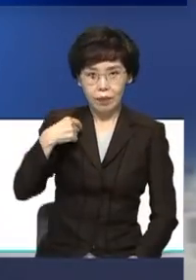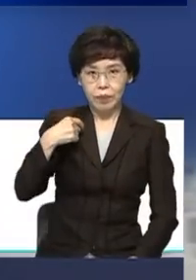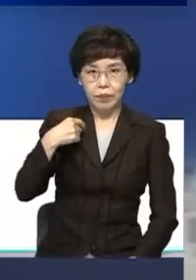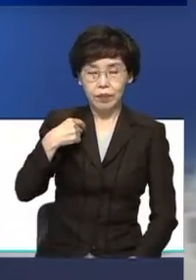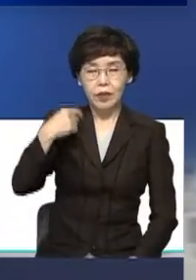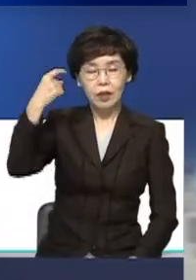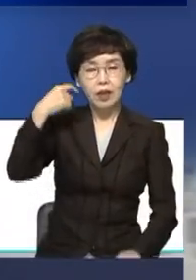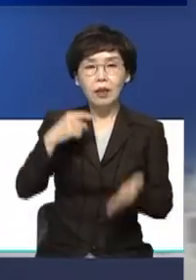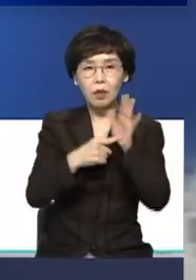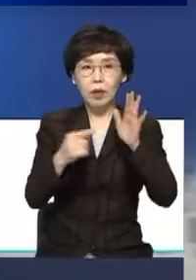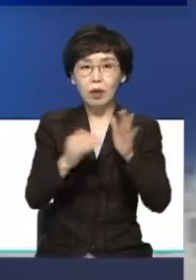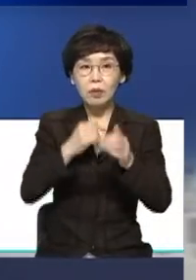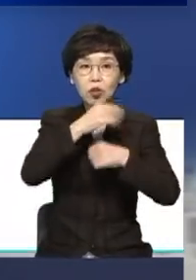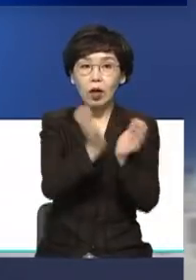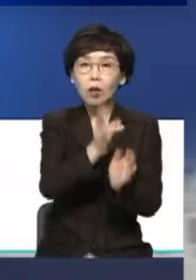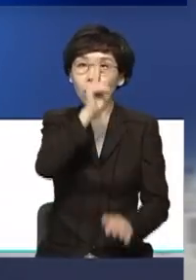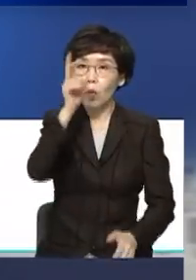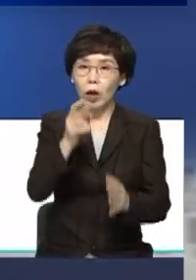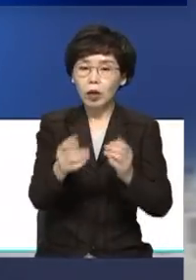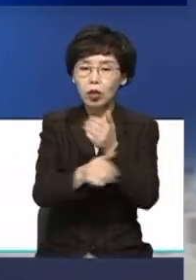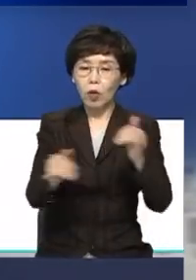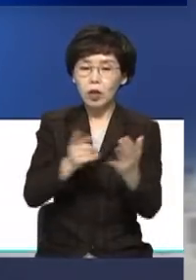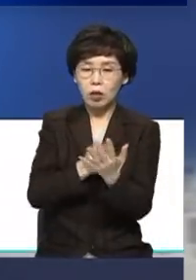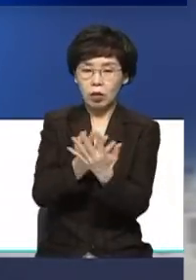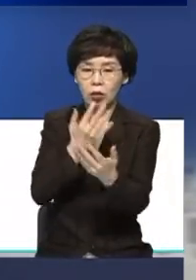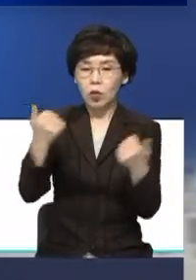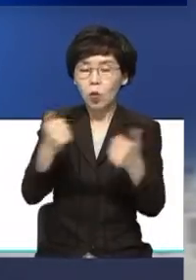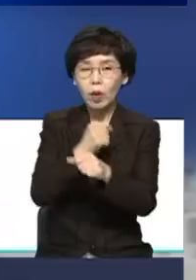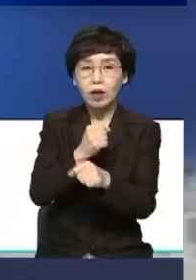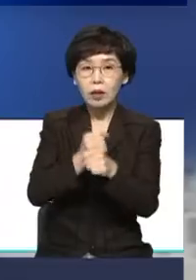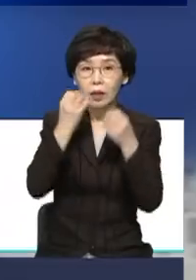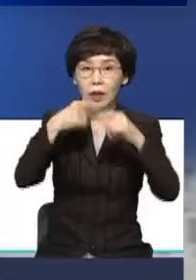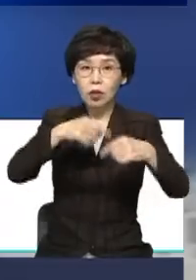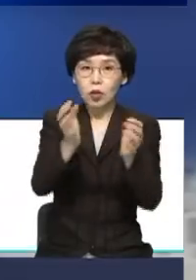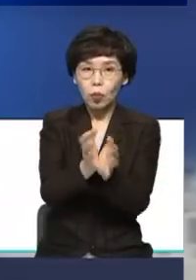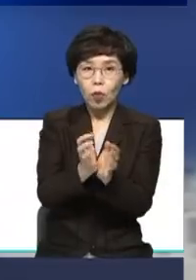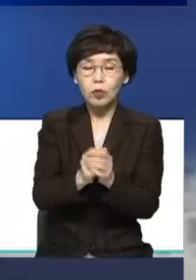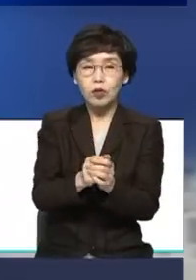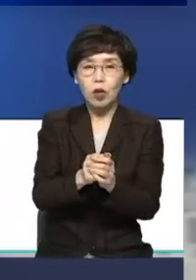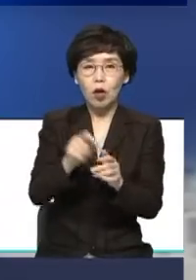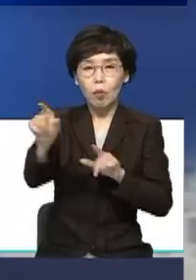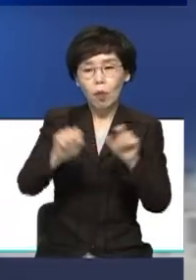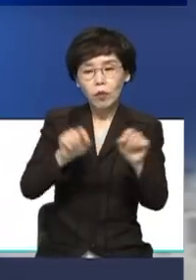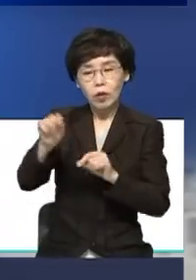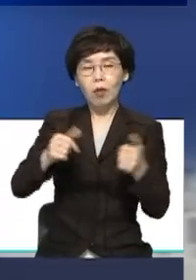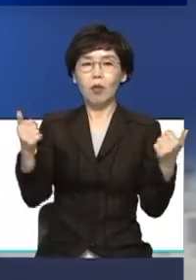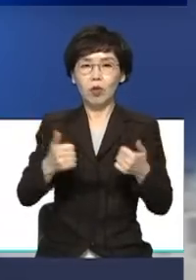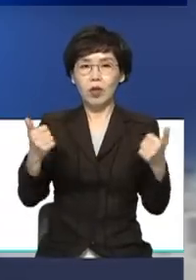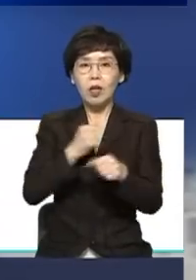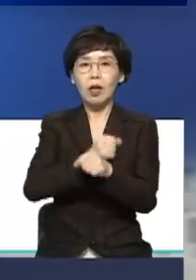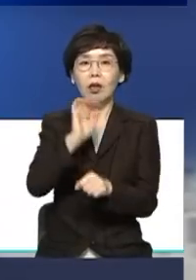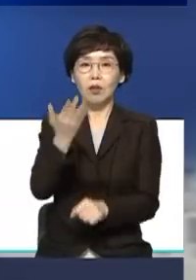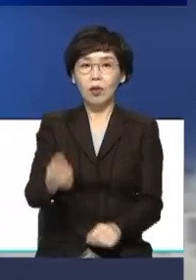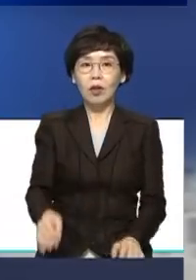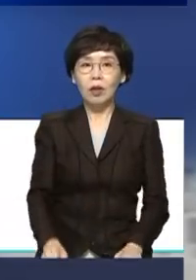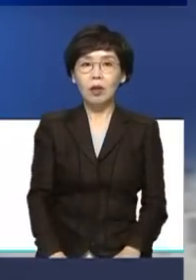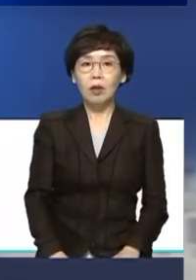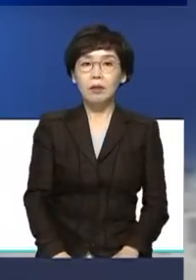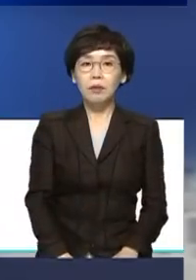말했습니다. 민주당은 오후에는 의원총회를 열어서 새 지도부 구성을 논의합니다. 유수환 기자의